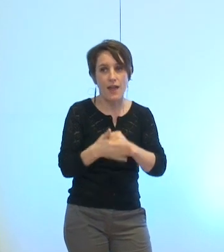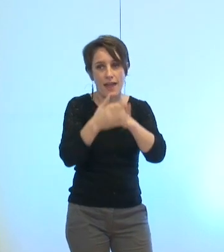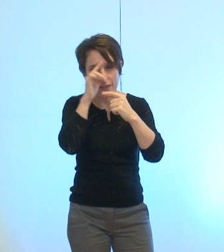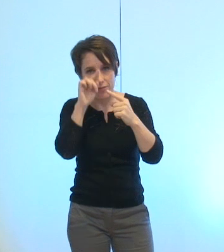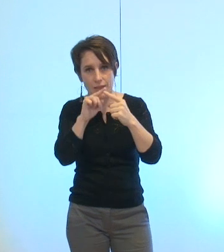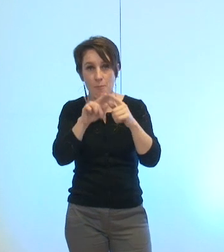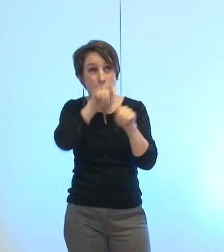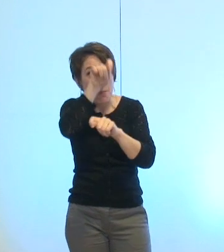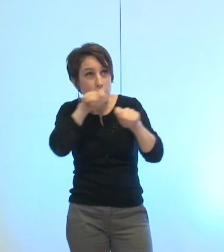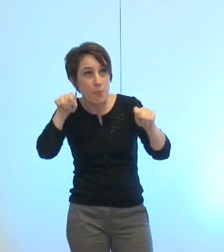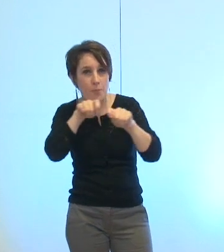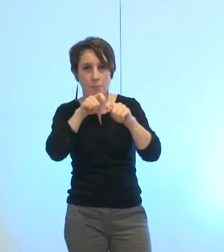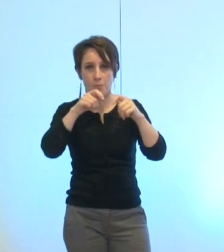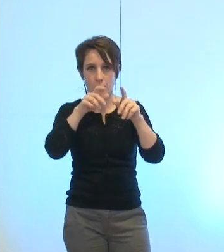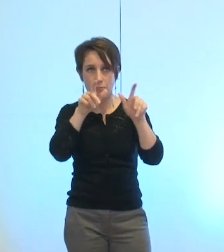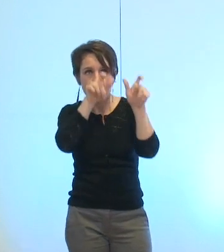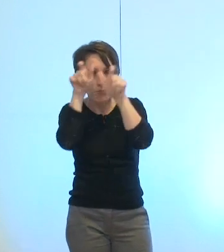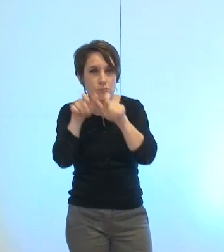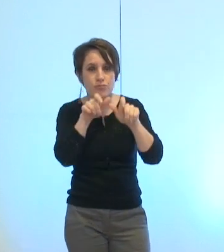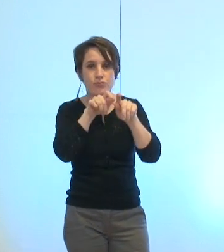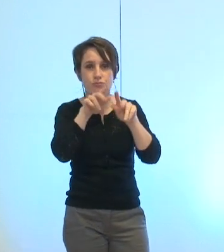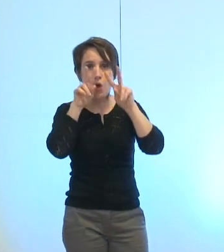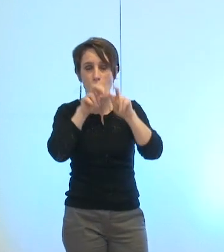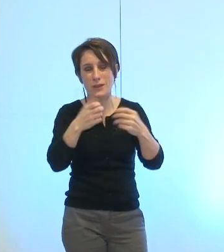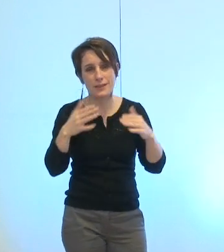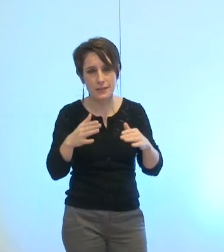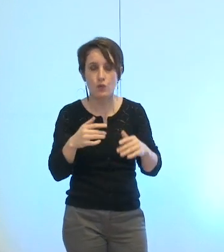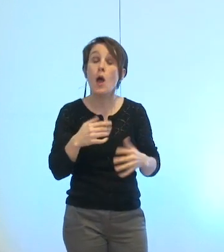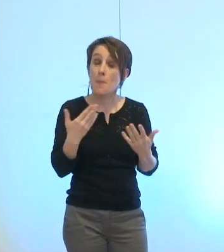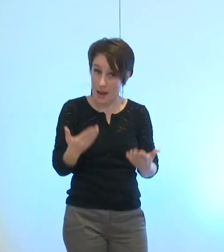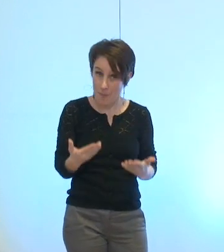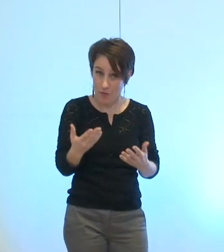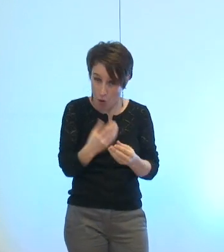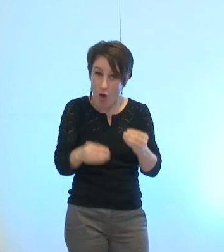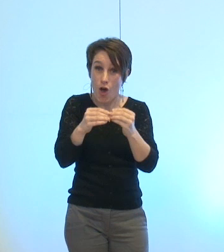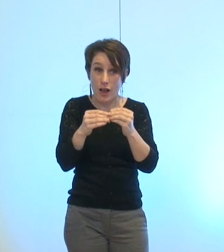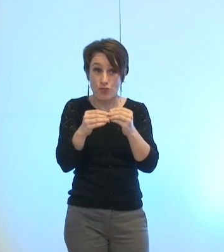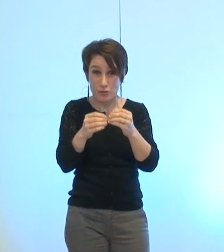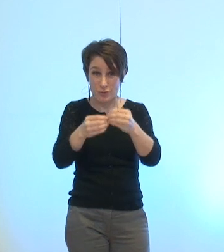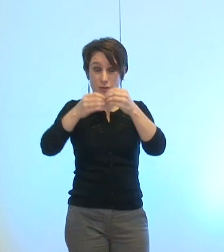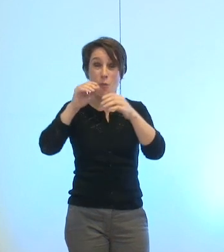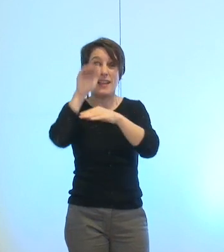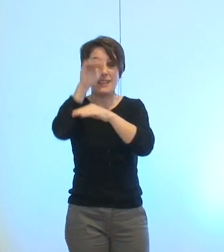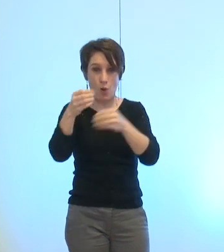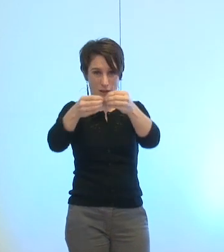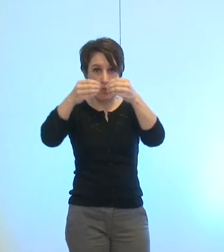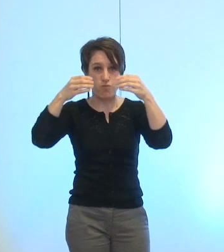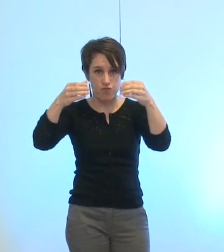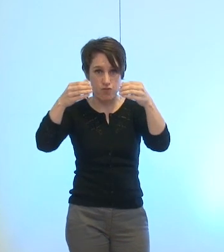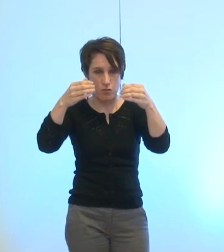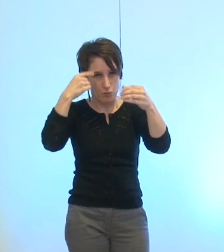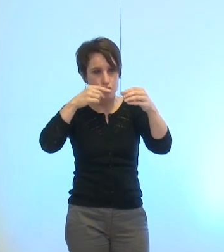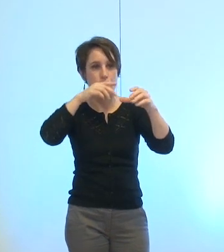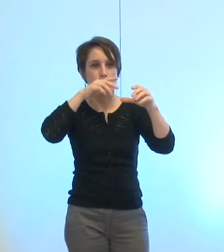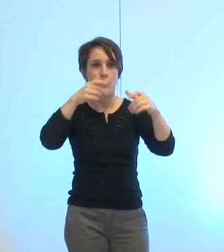il s'agit quand on fait de du ravalement de pouvoir isoler la copropriété